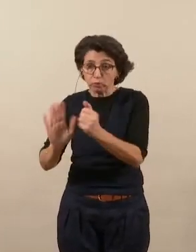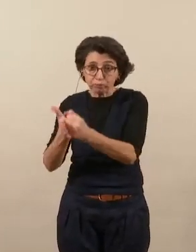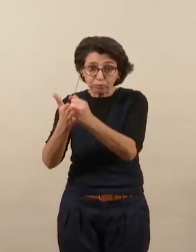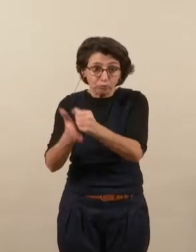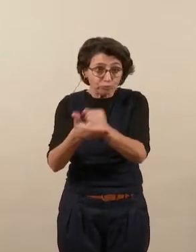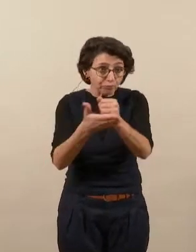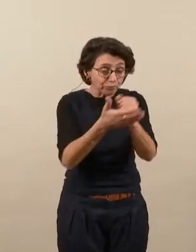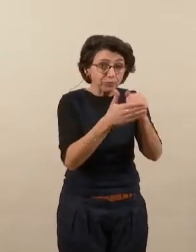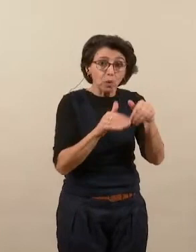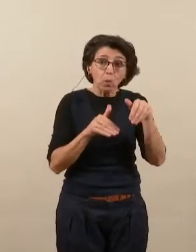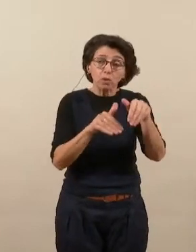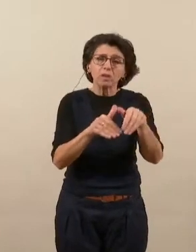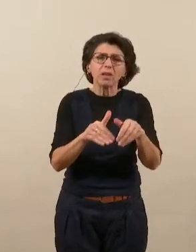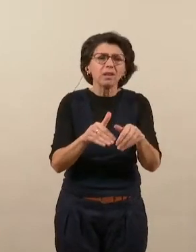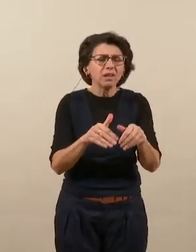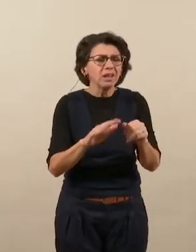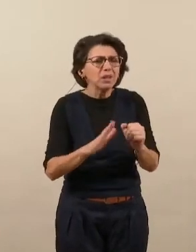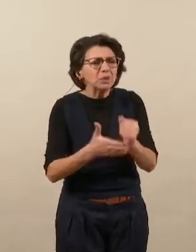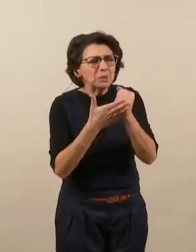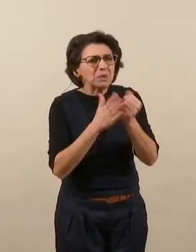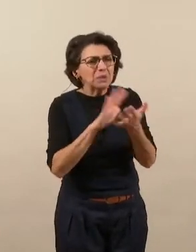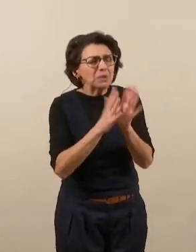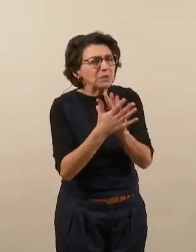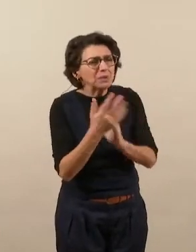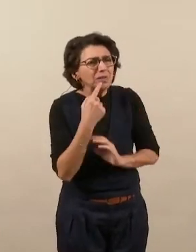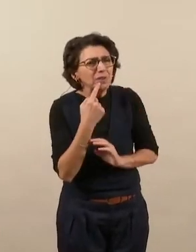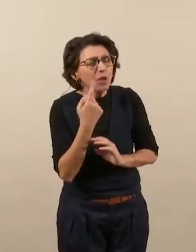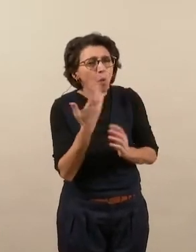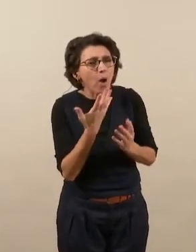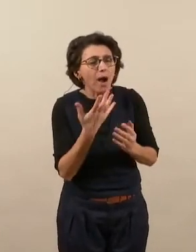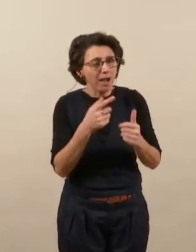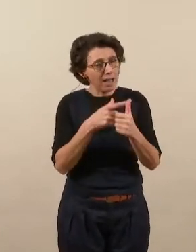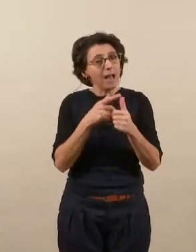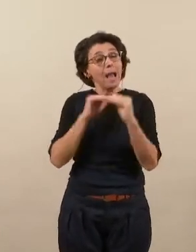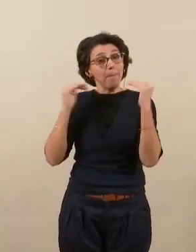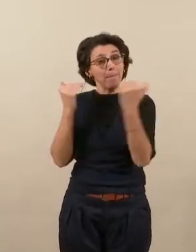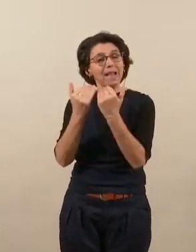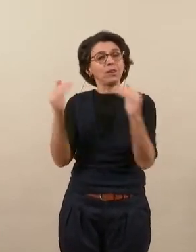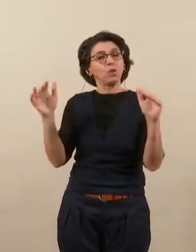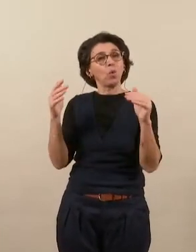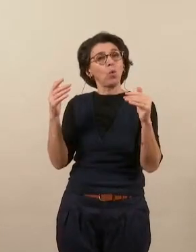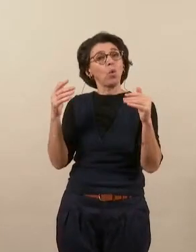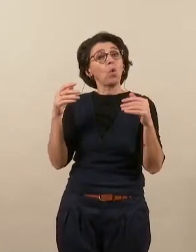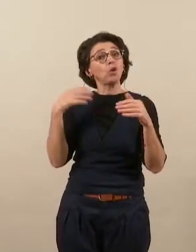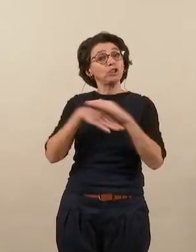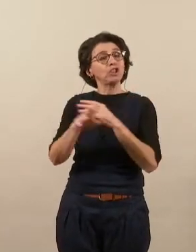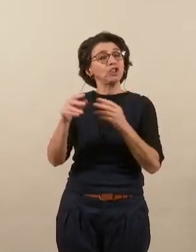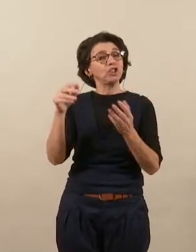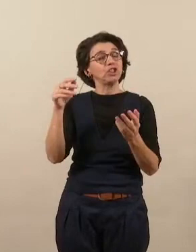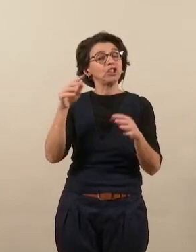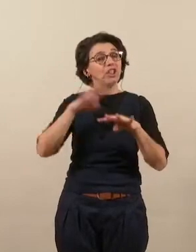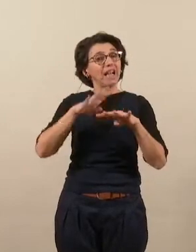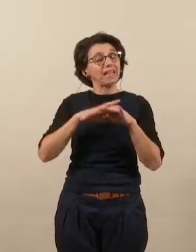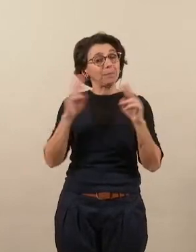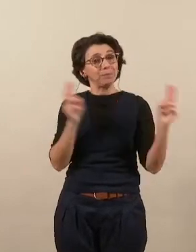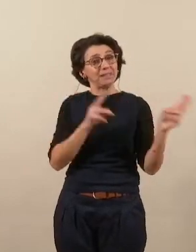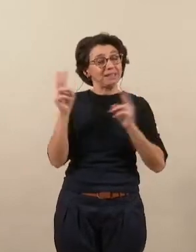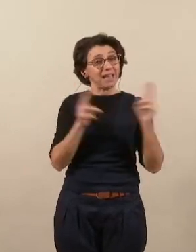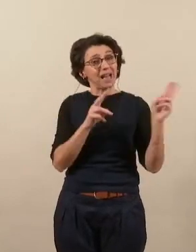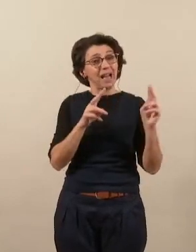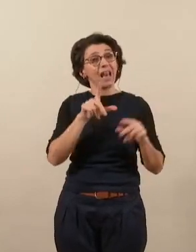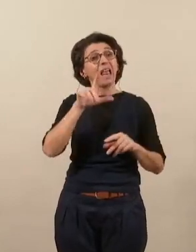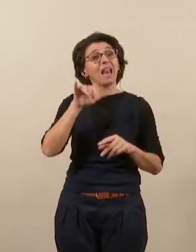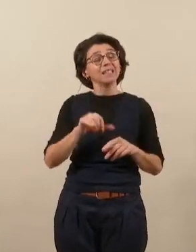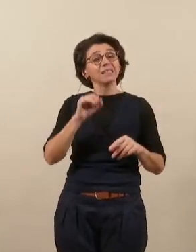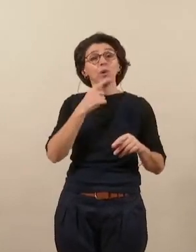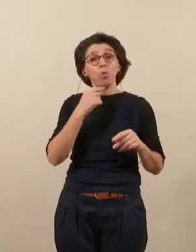faut comprendre, votre soutien vers les associations, c'est la fermeture du plateau dans le quartier Mistral et Lys Rouge et la fermeture